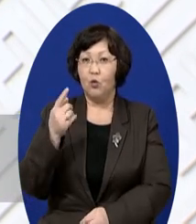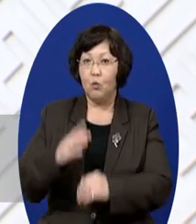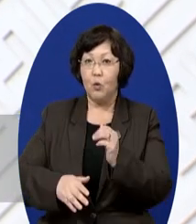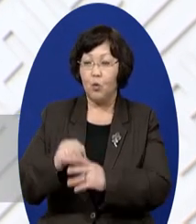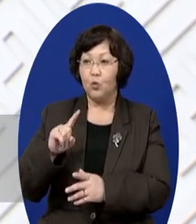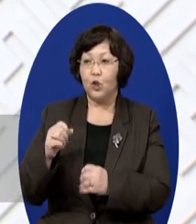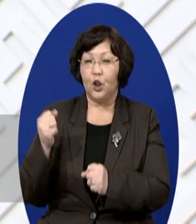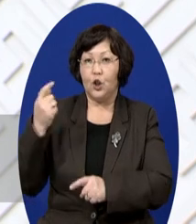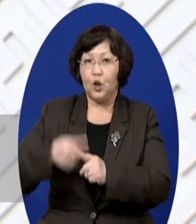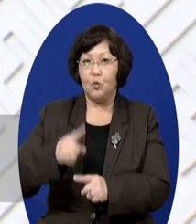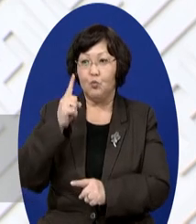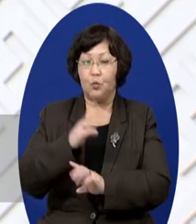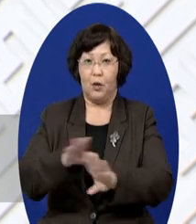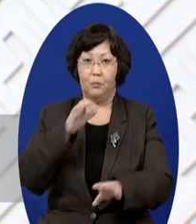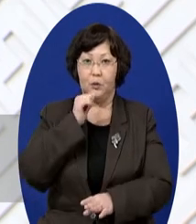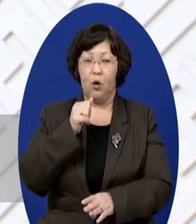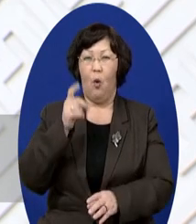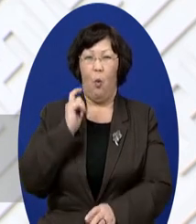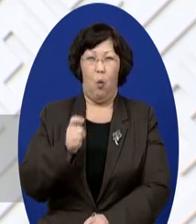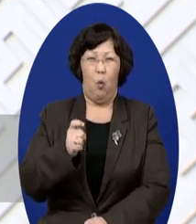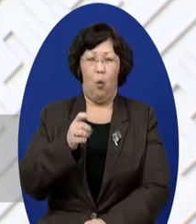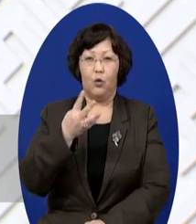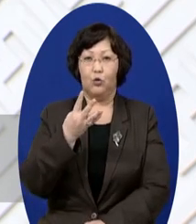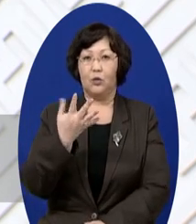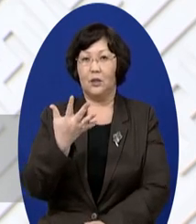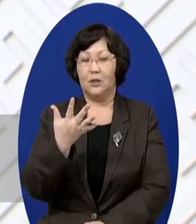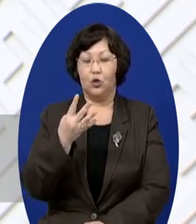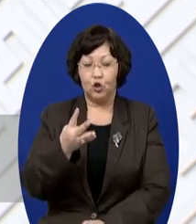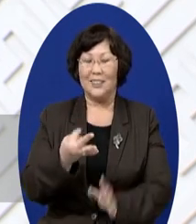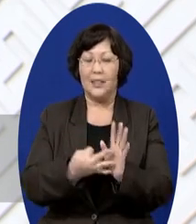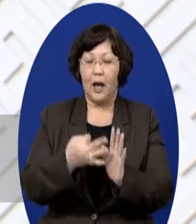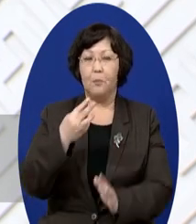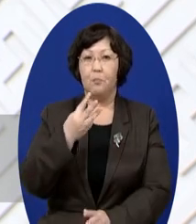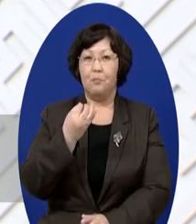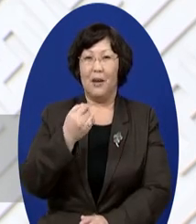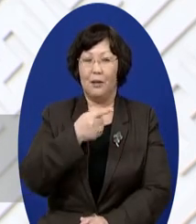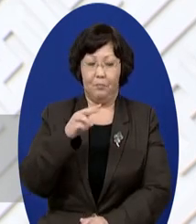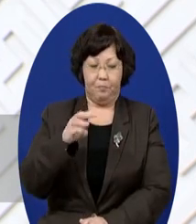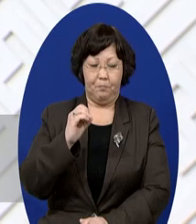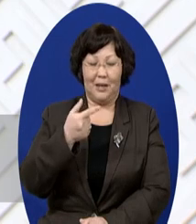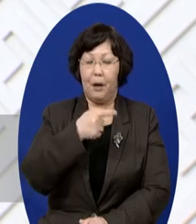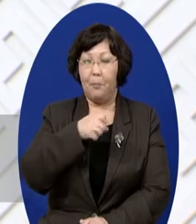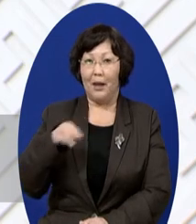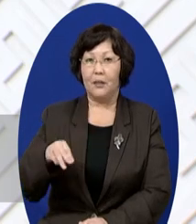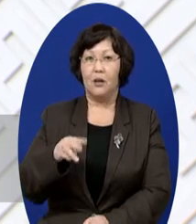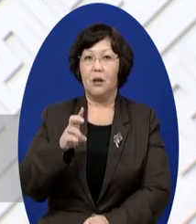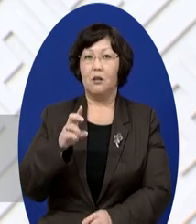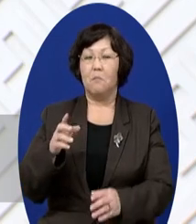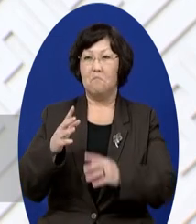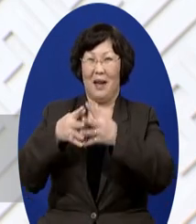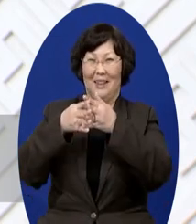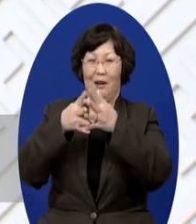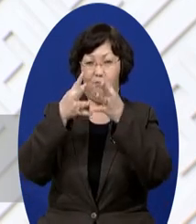байгаа хуучирсан 48 мегаваттын блокийг буулгаад за тэгээд тэр суурин дээр нь